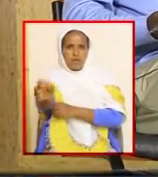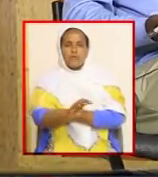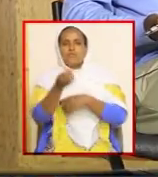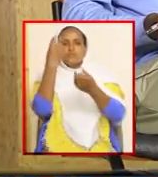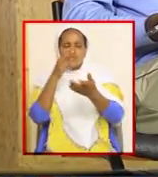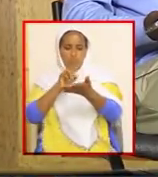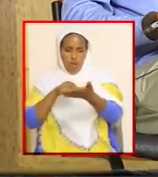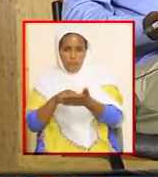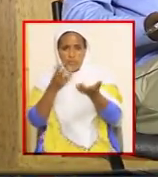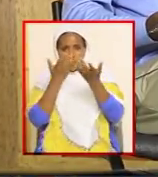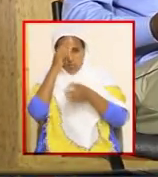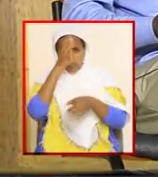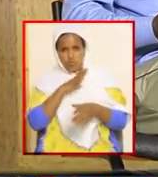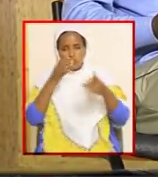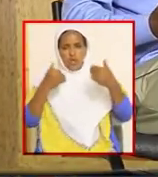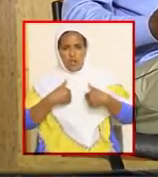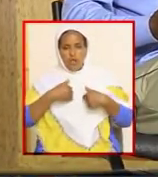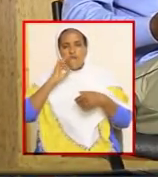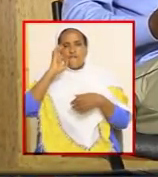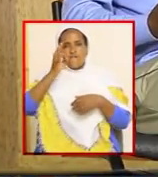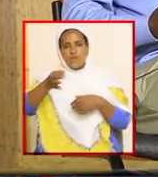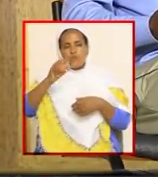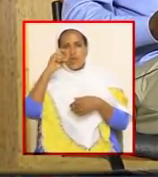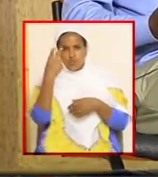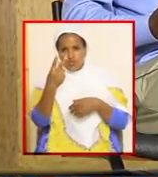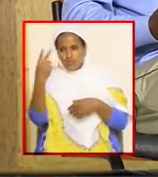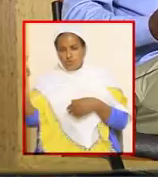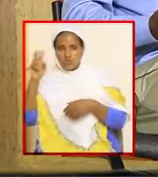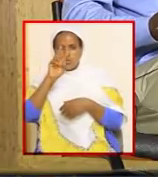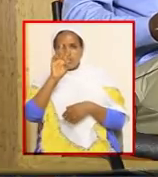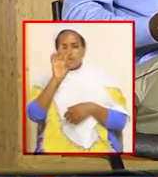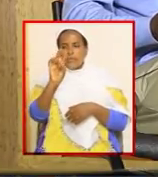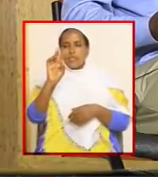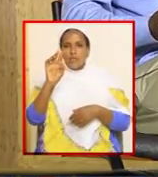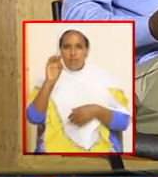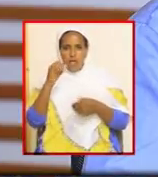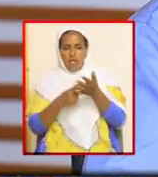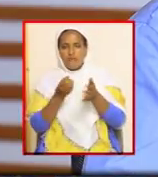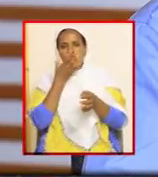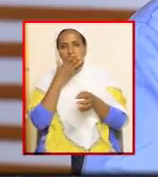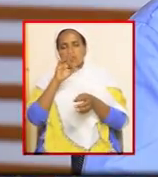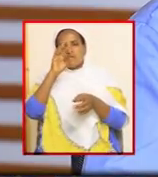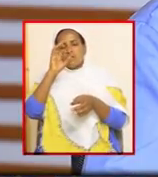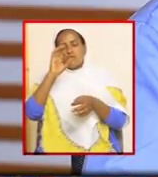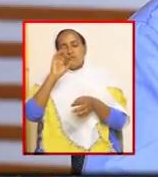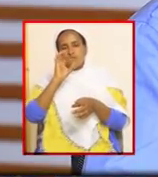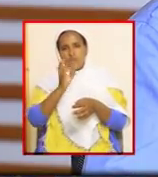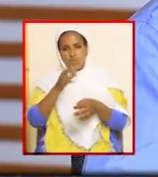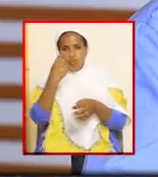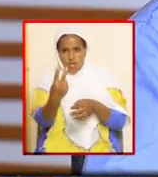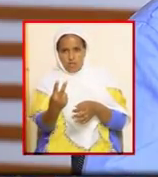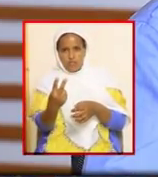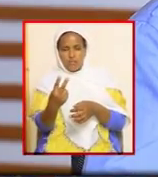ብዙ ማንበብ የምትፈልጉ ሰዎች ካላችሁ ፌብሩዋሪ 2017 ላይ ወይ ደግሞ በፈረንጆቹ ፌብሩዋሪ